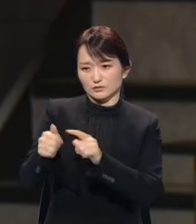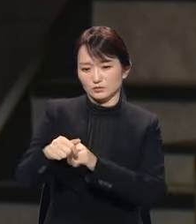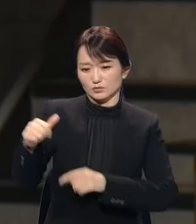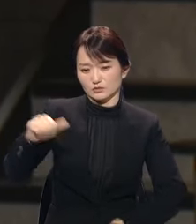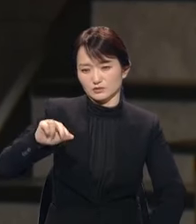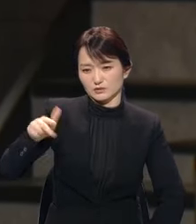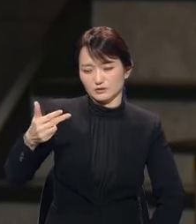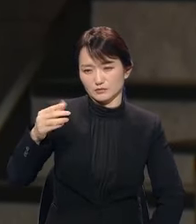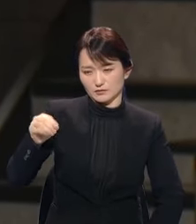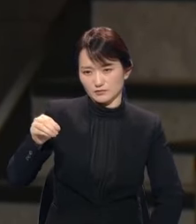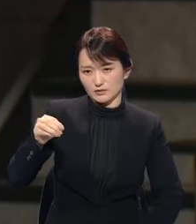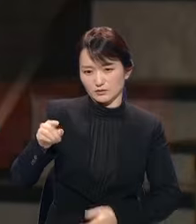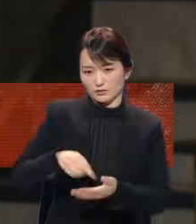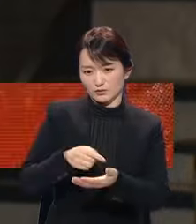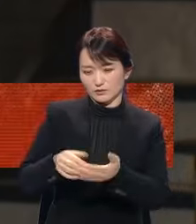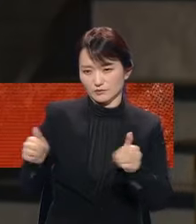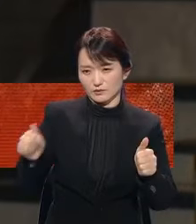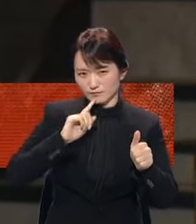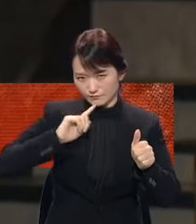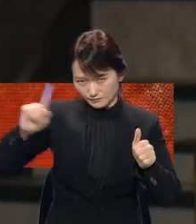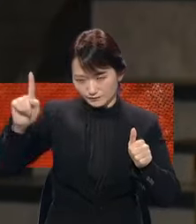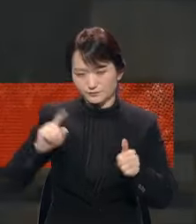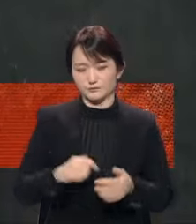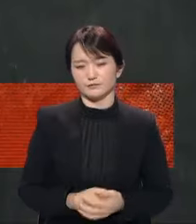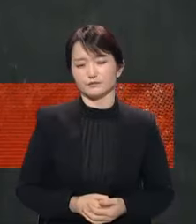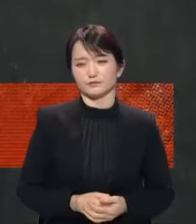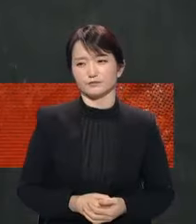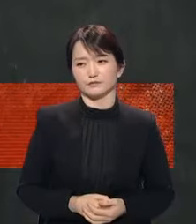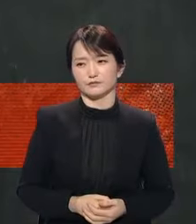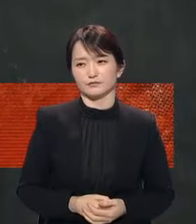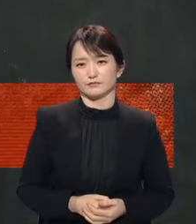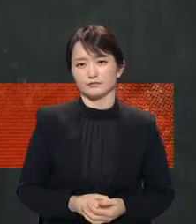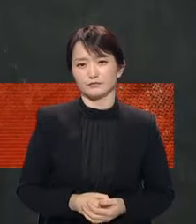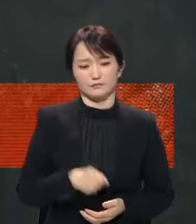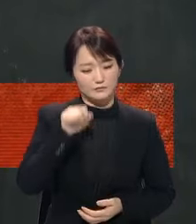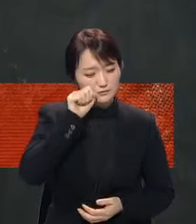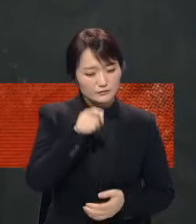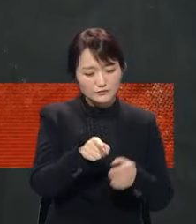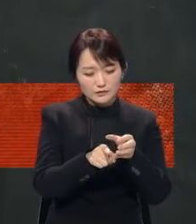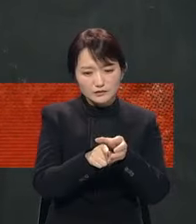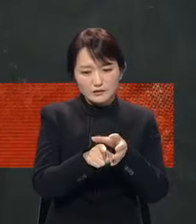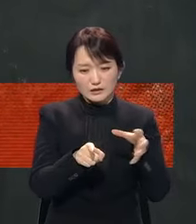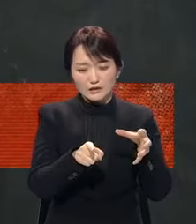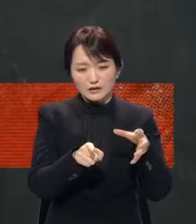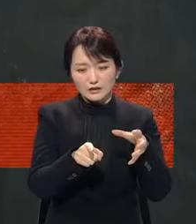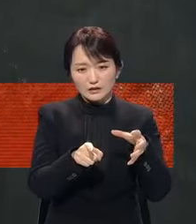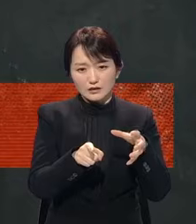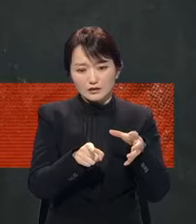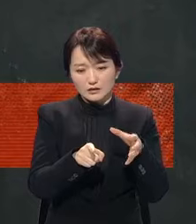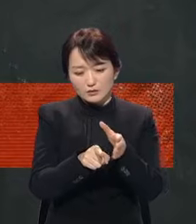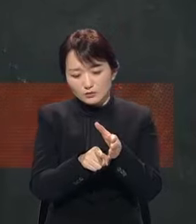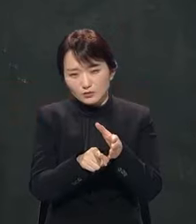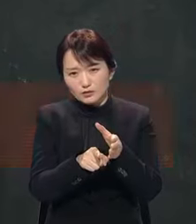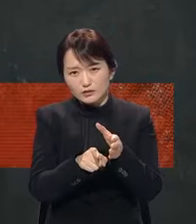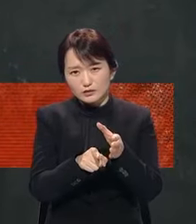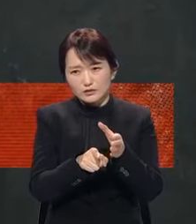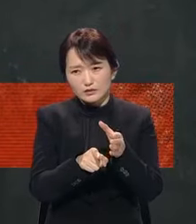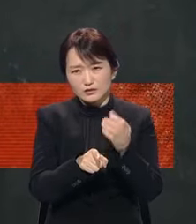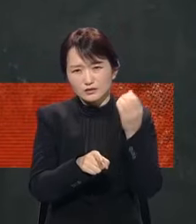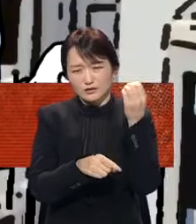소송을 제기를 했다라고 하는데요. 사실 뭐 이게 성기 확대 수술을 하려고 하다가 기본 기능 장애가 온 그 상당히